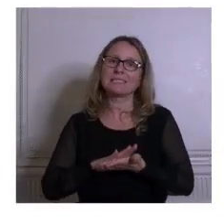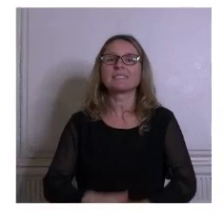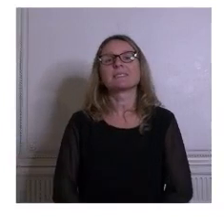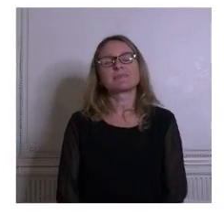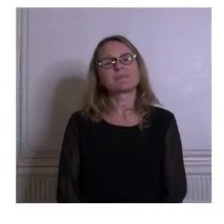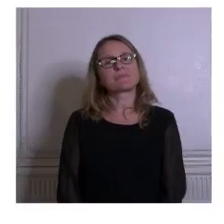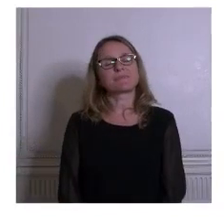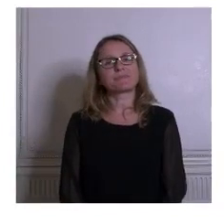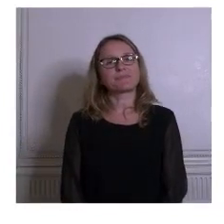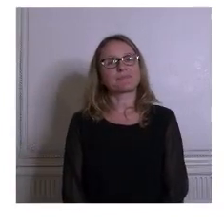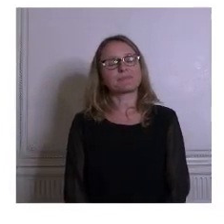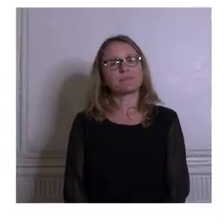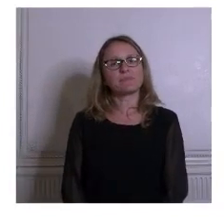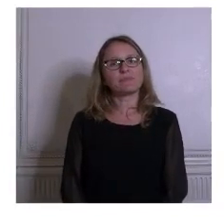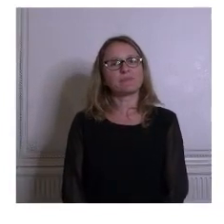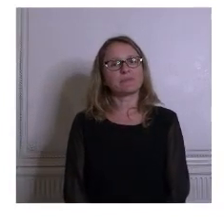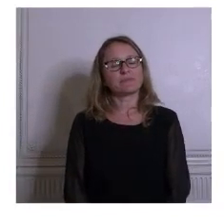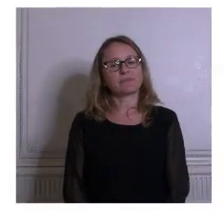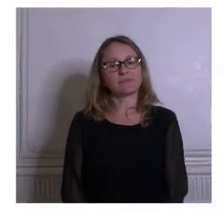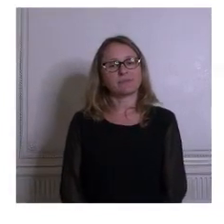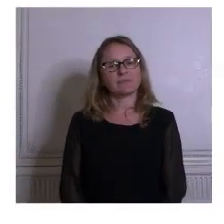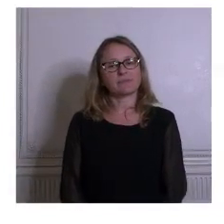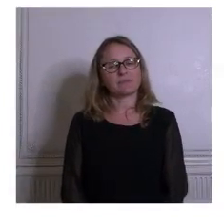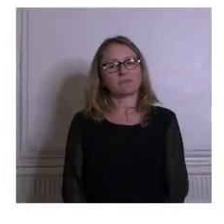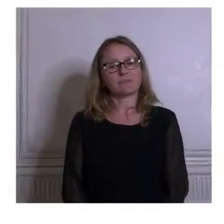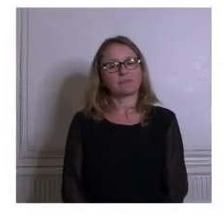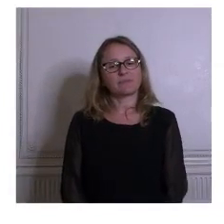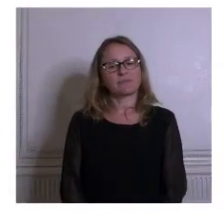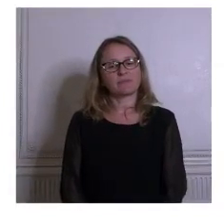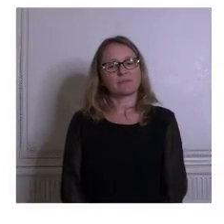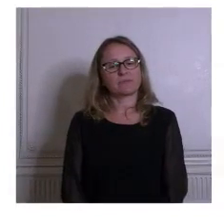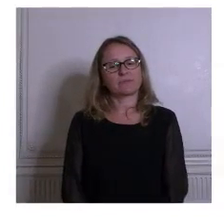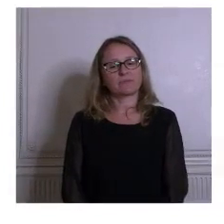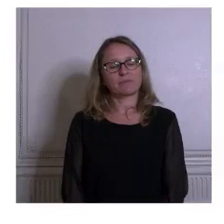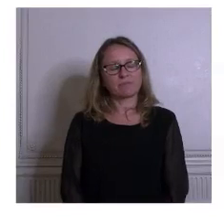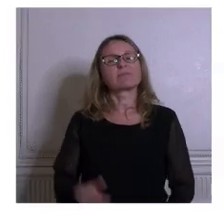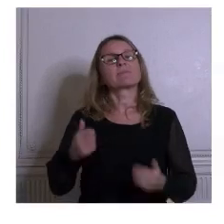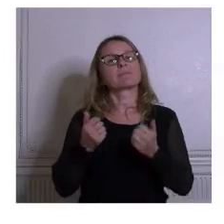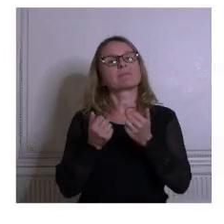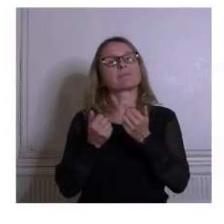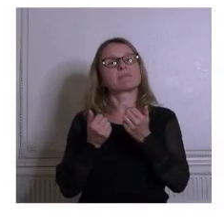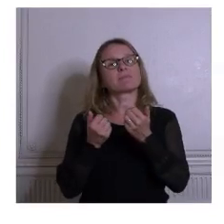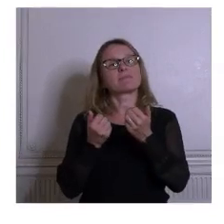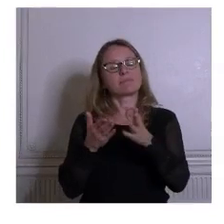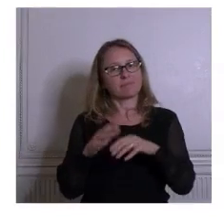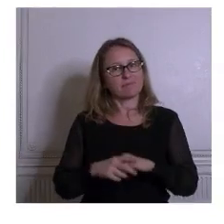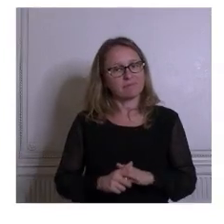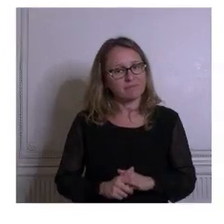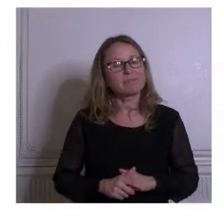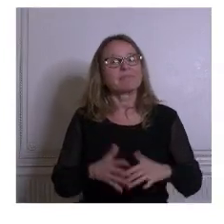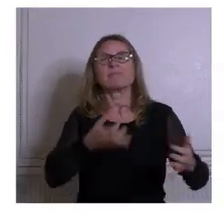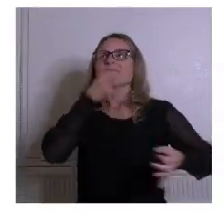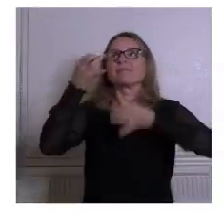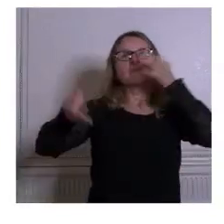Puisqu'effectivement, ils y travaillent depuis avant, je pense, que la mairie ne s'engage vraiment formellement. Donc je